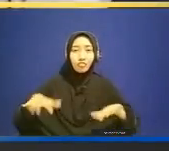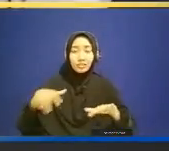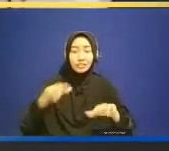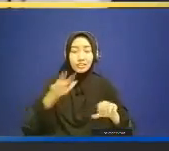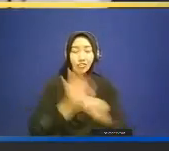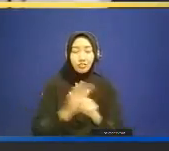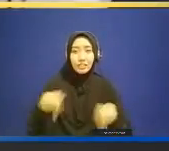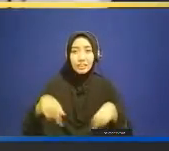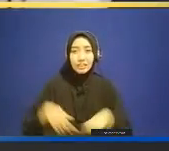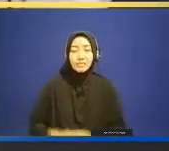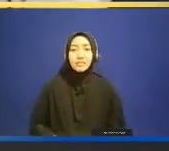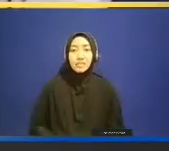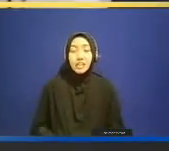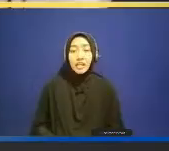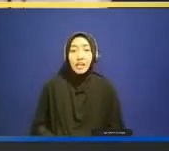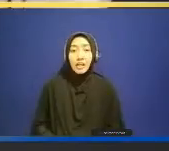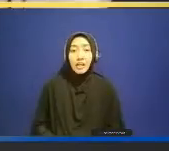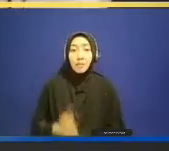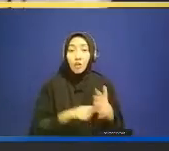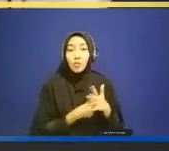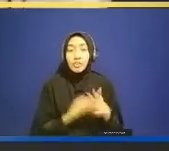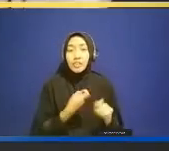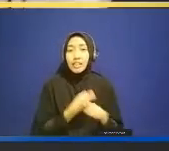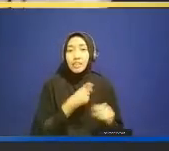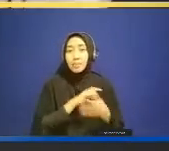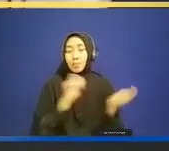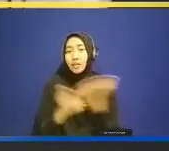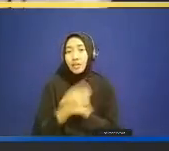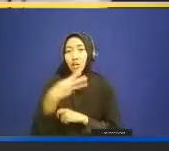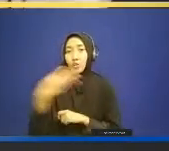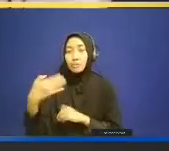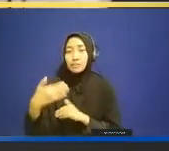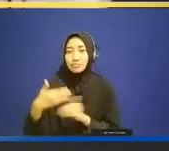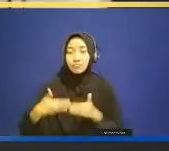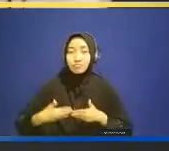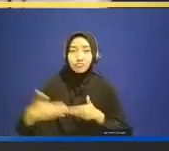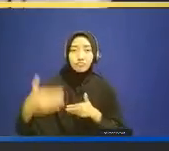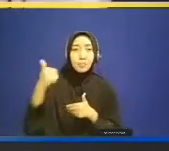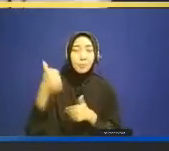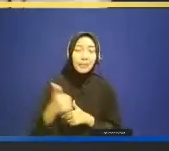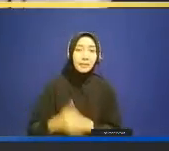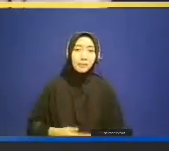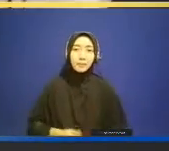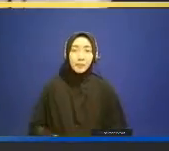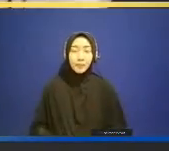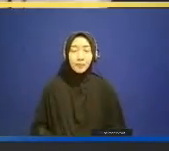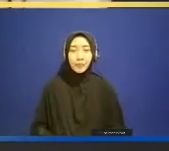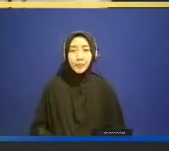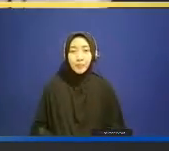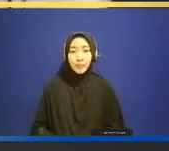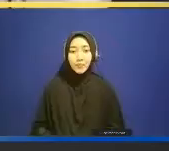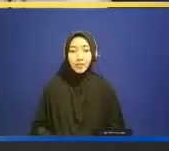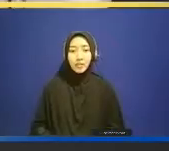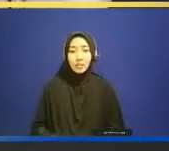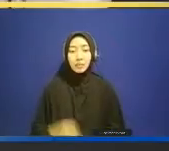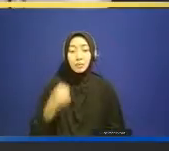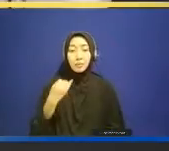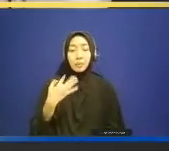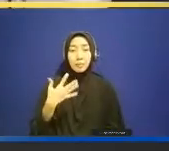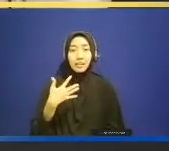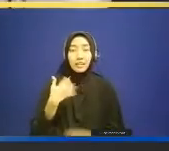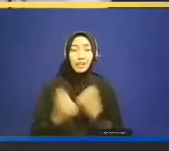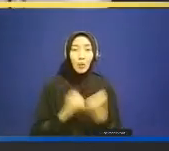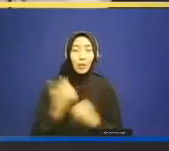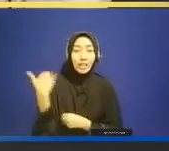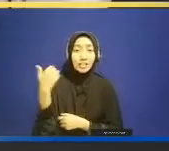Karena itulah kunci dari pemulihan ekonomi dapat berjalan dengan baik Kemudian beberapa hal yang bisa